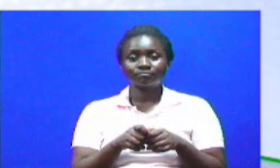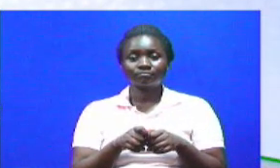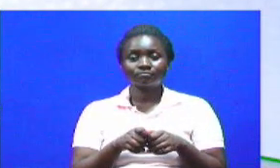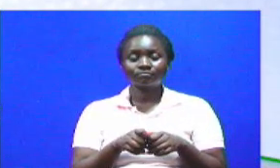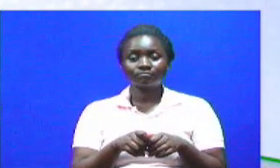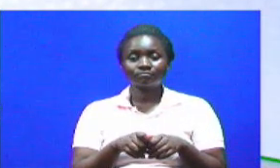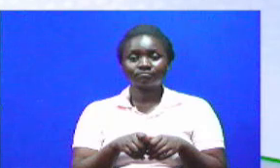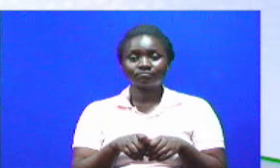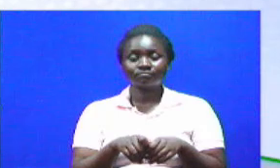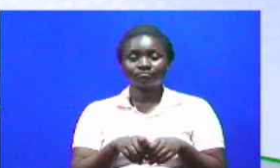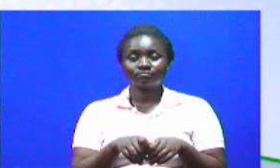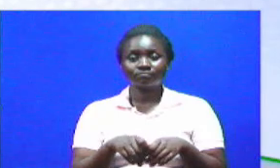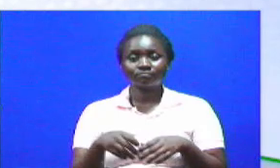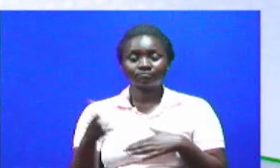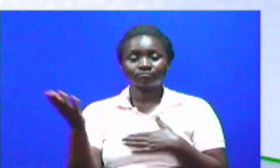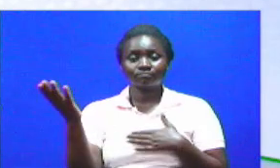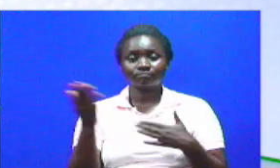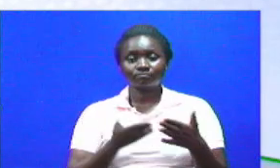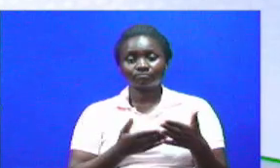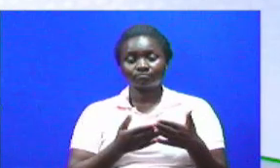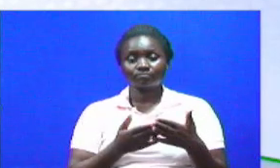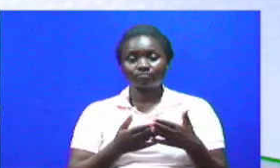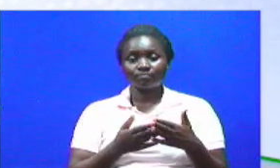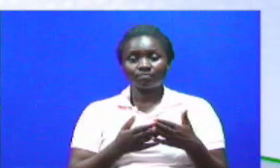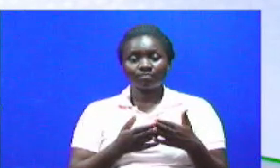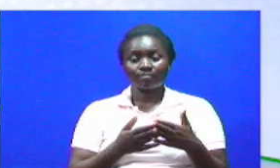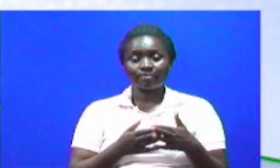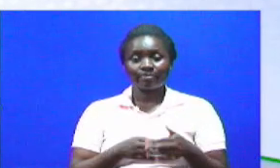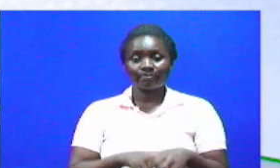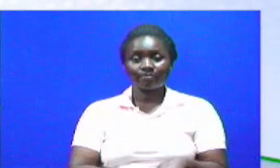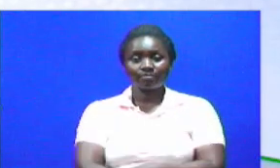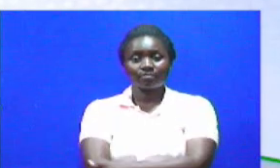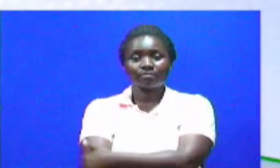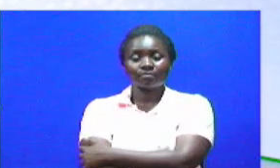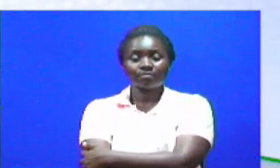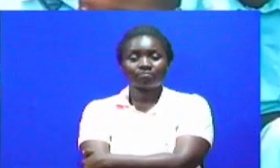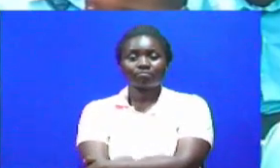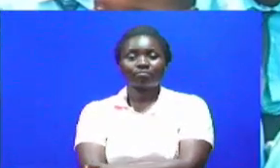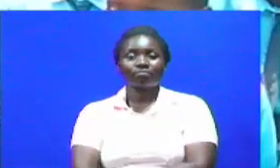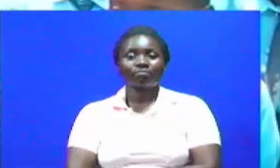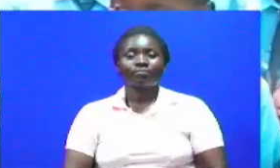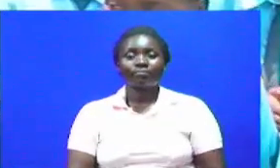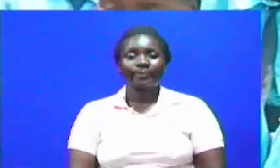oito dipo na sanya na narakobaga kwa na asumu yigo yina kutuwaliga na robatilo kubatia